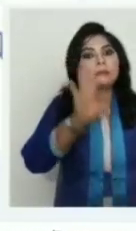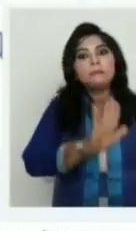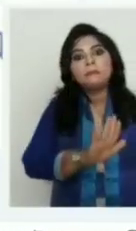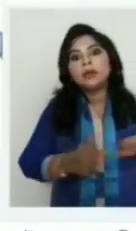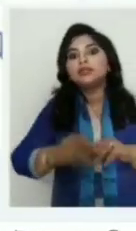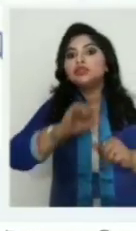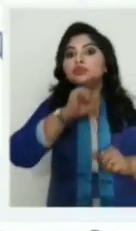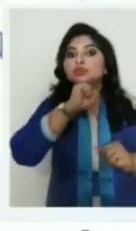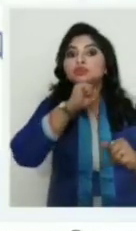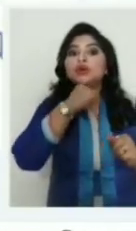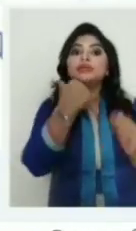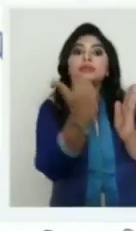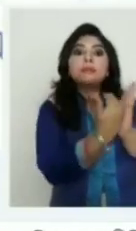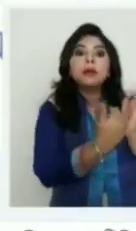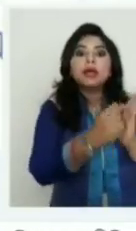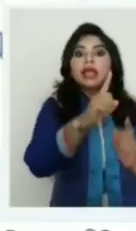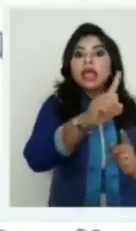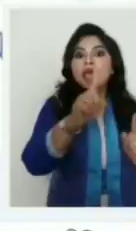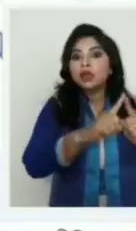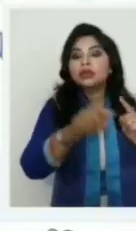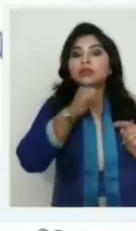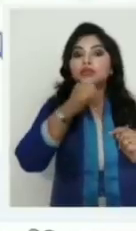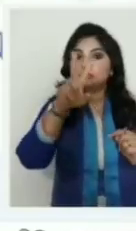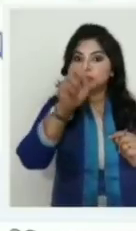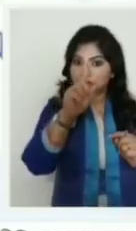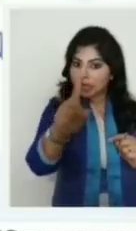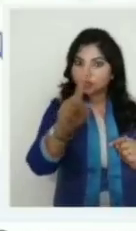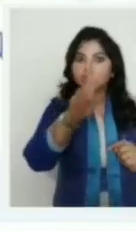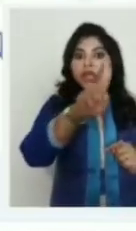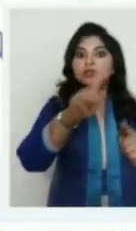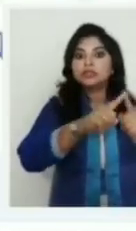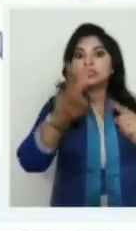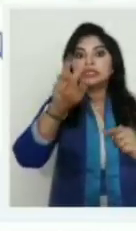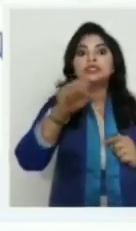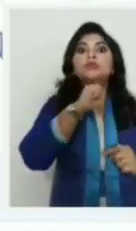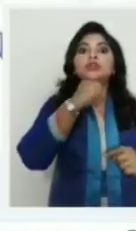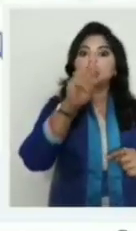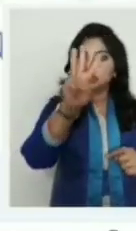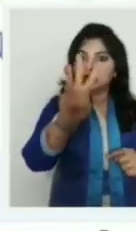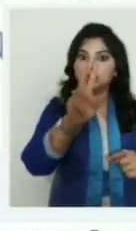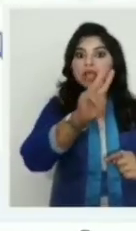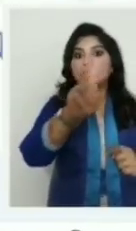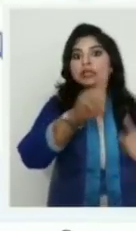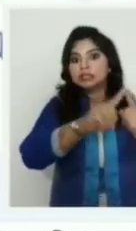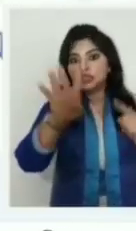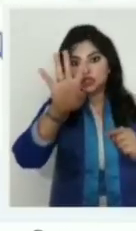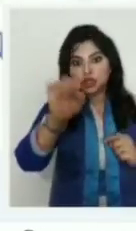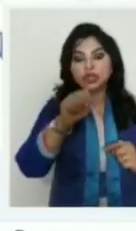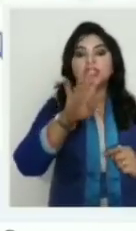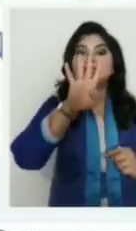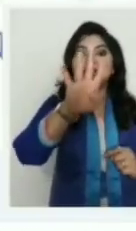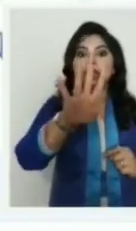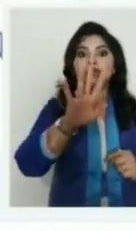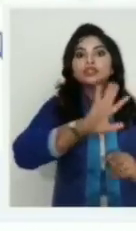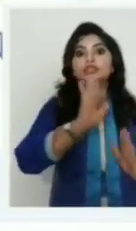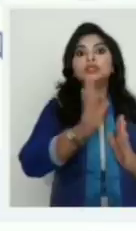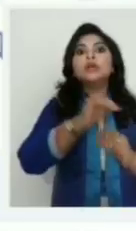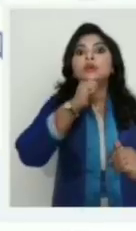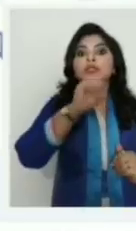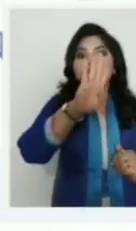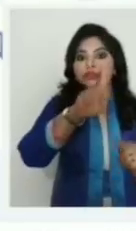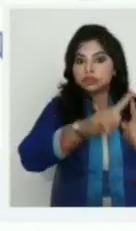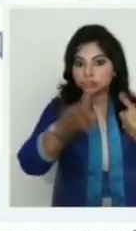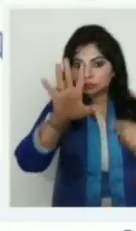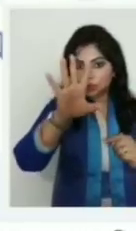মৃত্যুবরণ করেছেন তাদের মধ্যে পুরুষ 32 জন, নারী 13 জন। বয়স বিভাজনে 11-20 বছরের